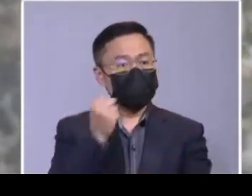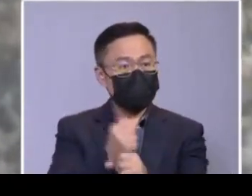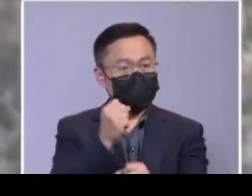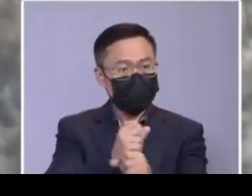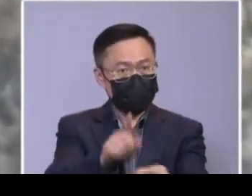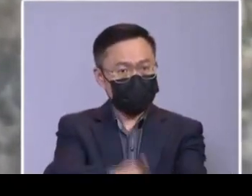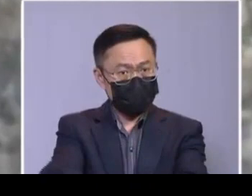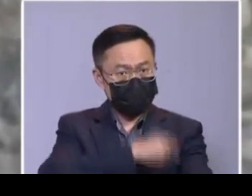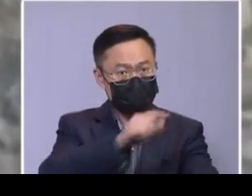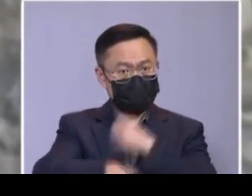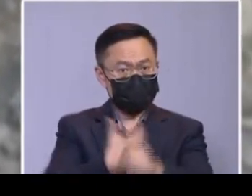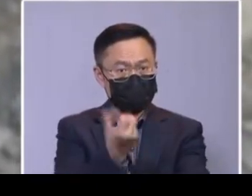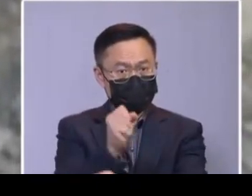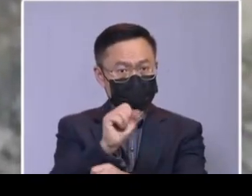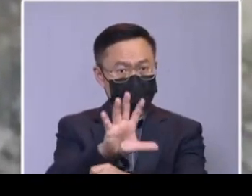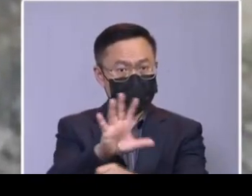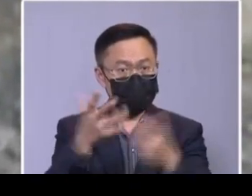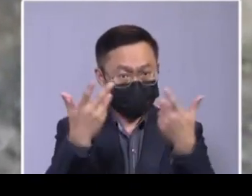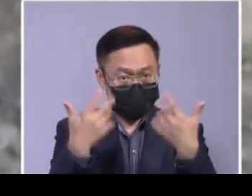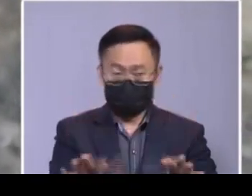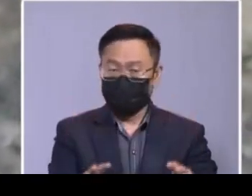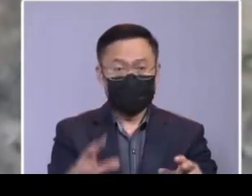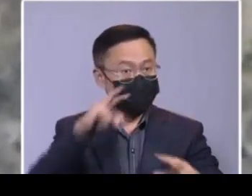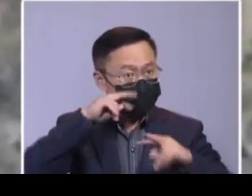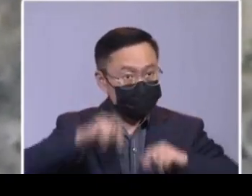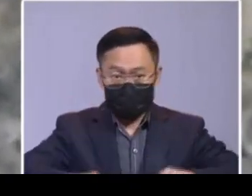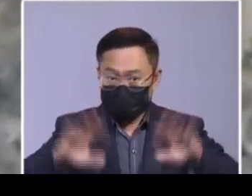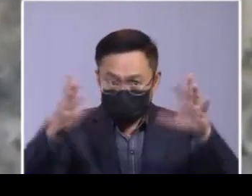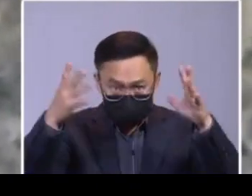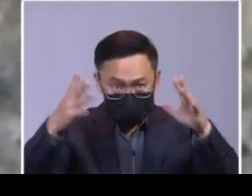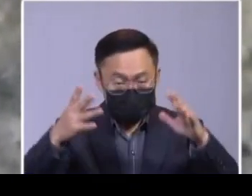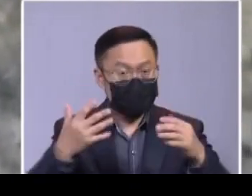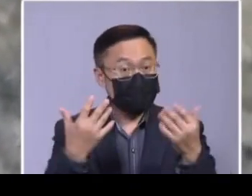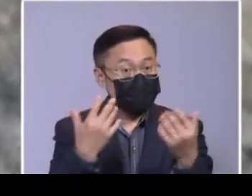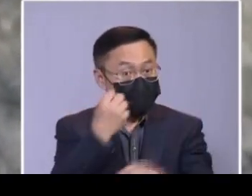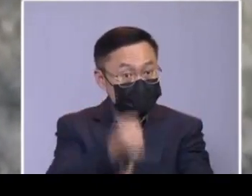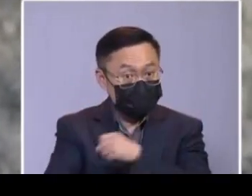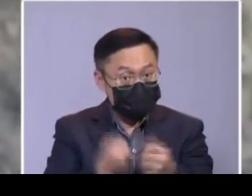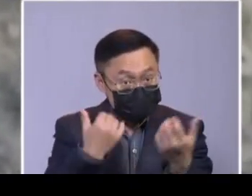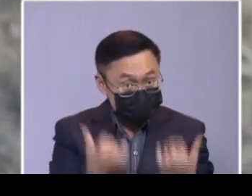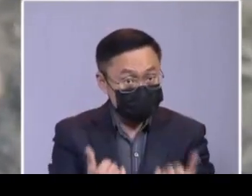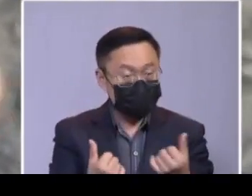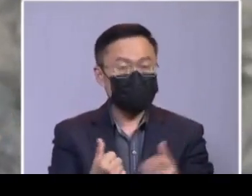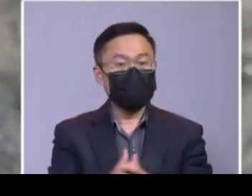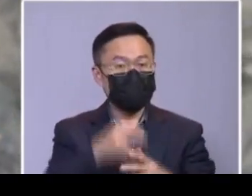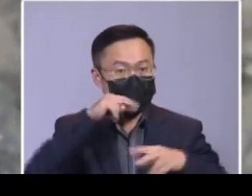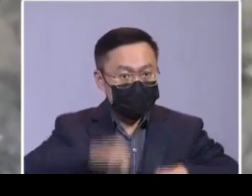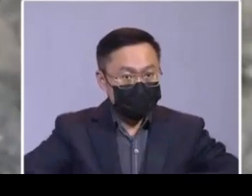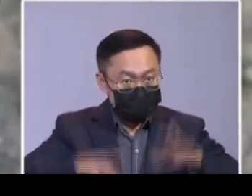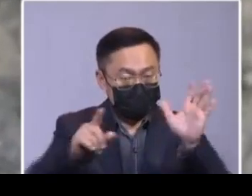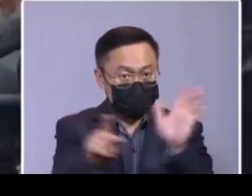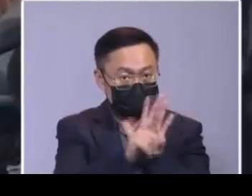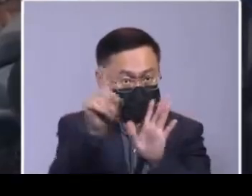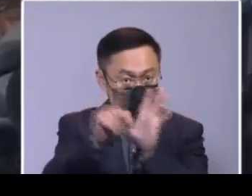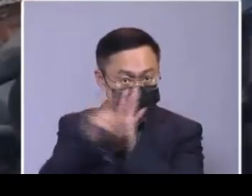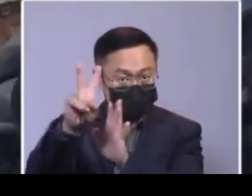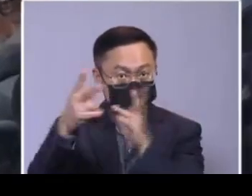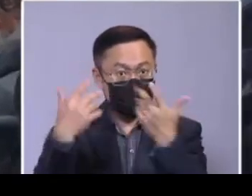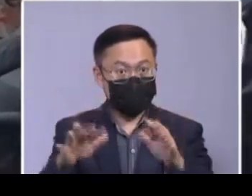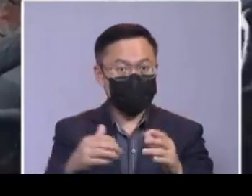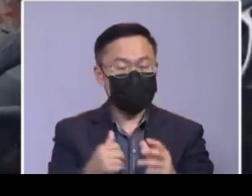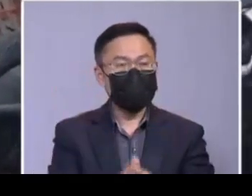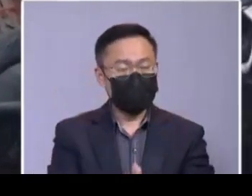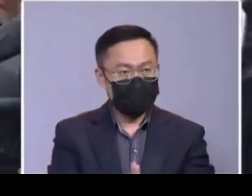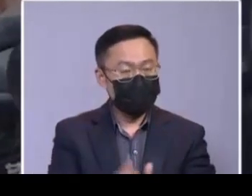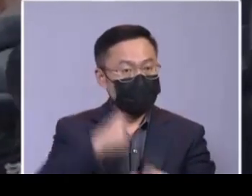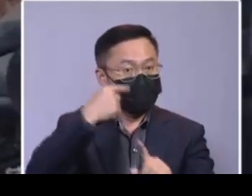ไม่เคยเกิดน้ำท่วมเลยมาปีนี้แหละโดนไป 2ครั้งครั้งแรกเนี่ยตอนกลางเดือนที่แล้ว 16ตุลาคมเสียหายหนักเลยอะไหล่